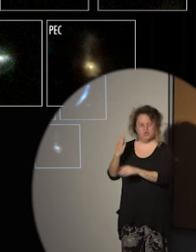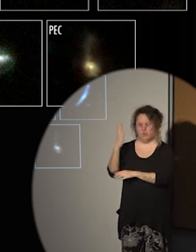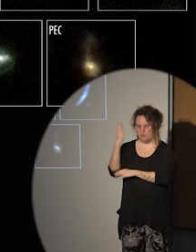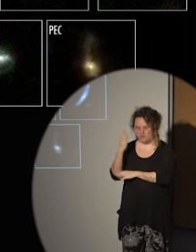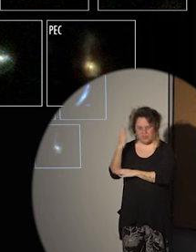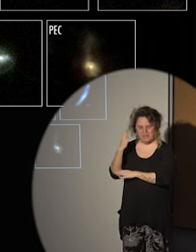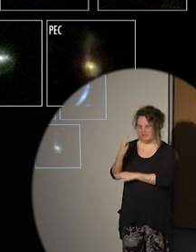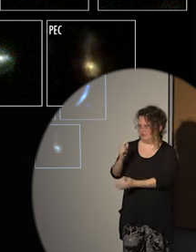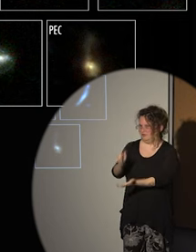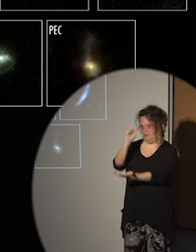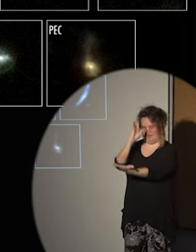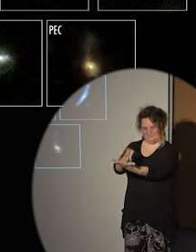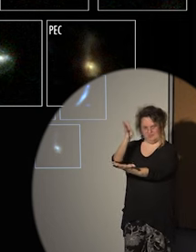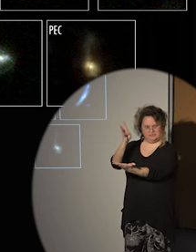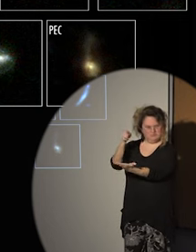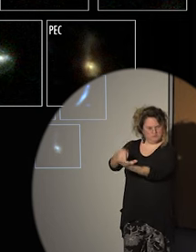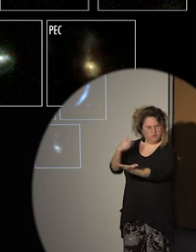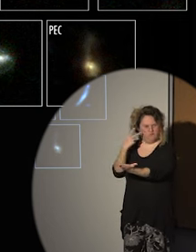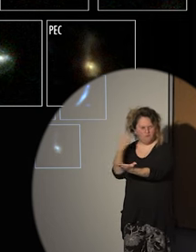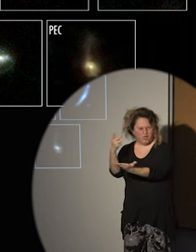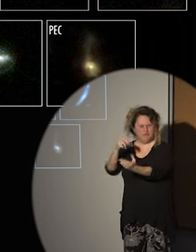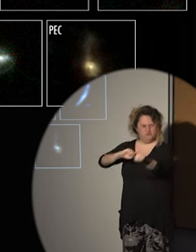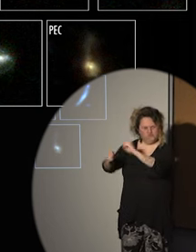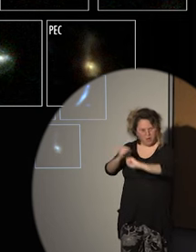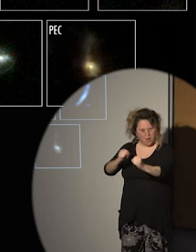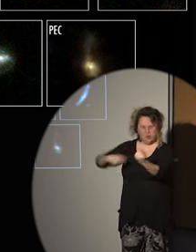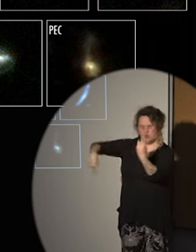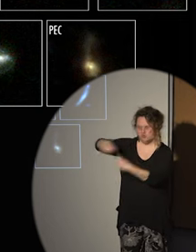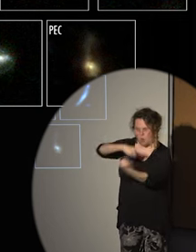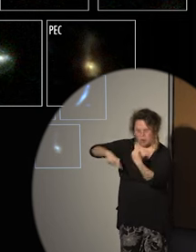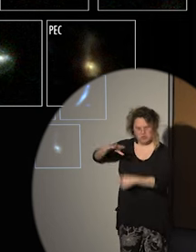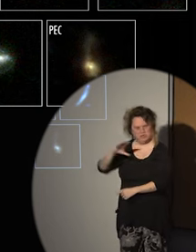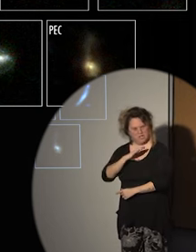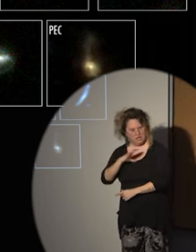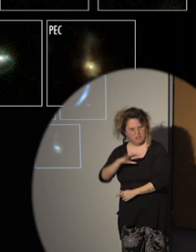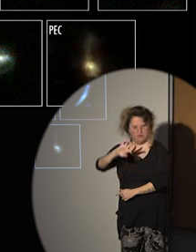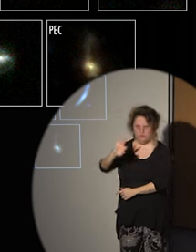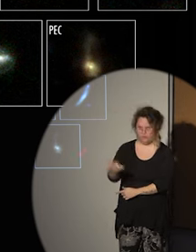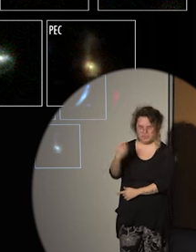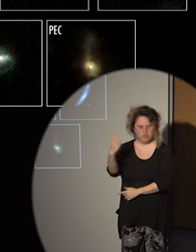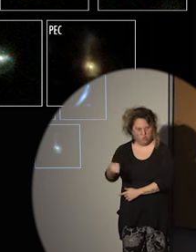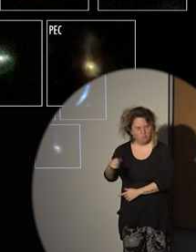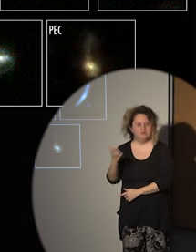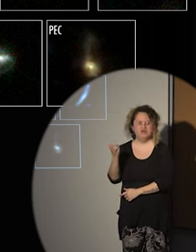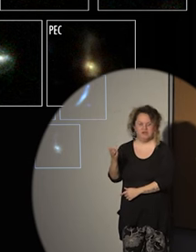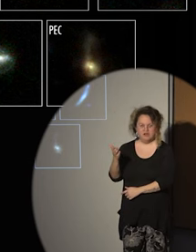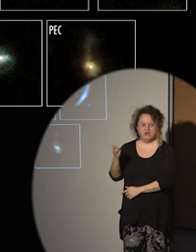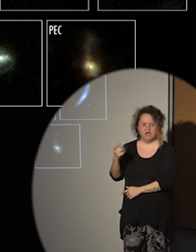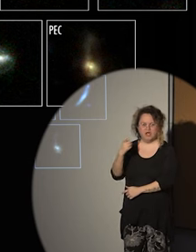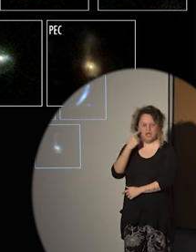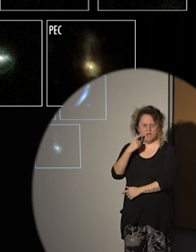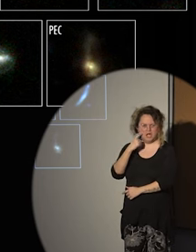tournent pas, s'ils sont en rotation ou non. Et en fait, on s'est rendu compte que tous ces objets-là étaient